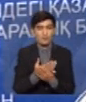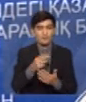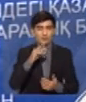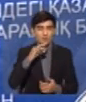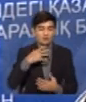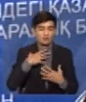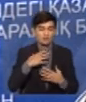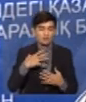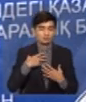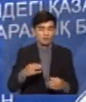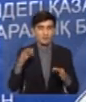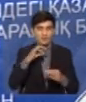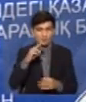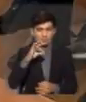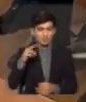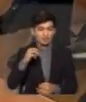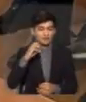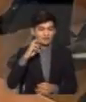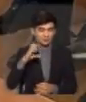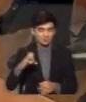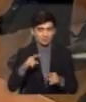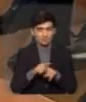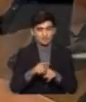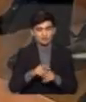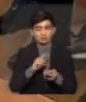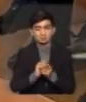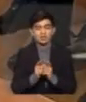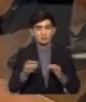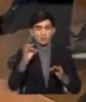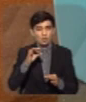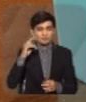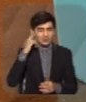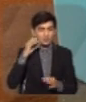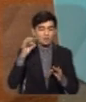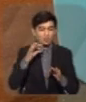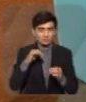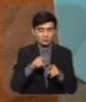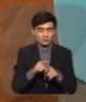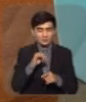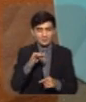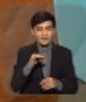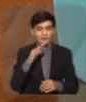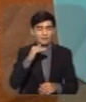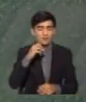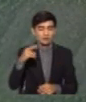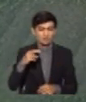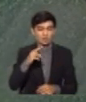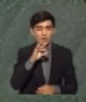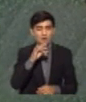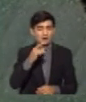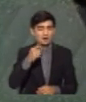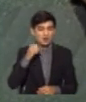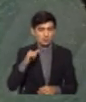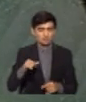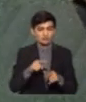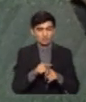о здоровье. Больше всего их тревожит изменение статьи, касающиеся области психиатрии. Представители фонда «Кургал» говорят, что